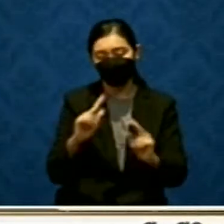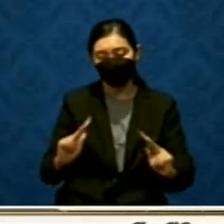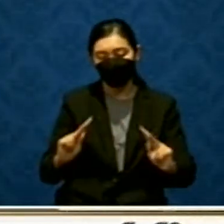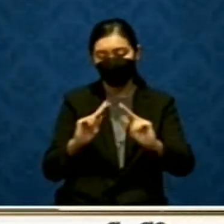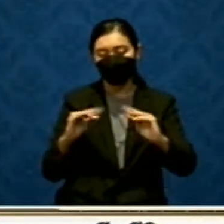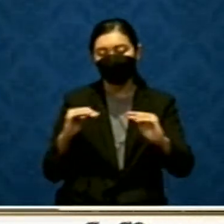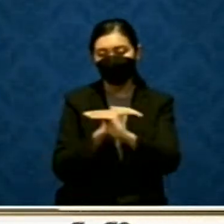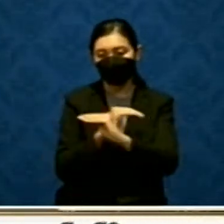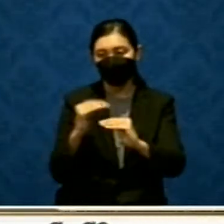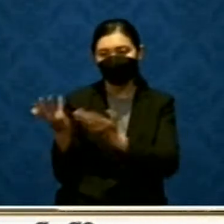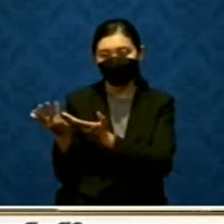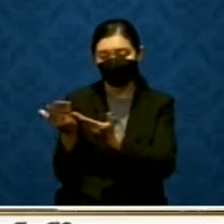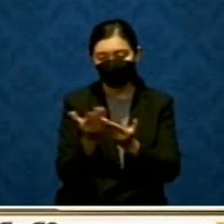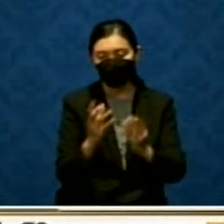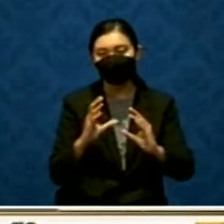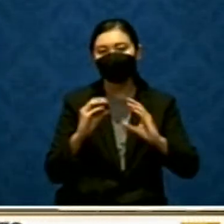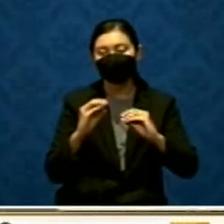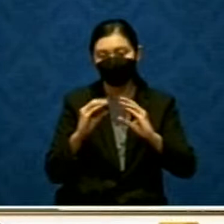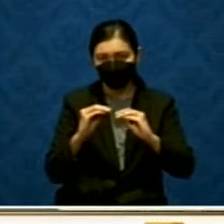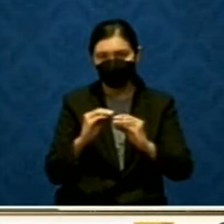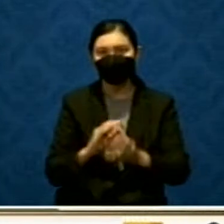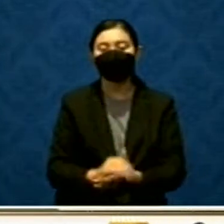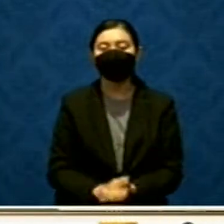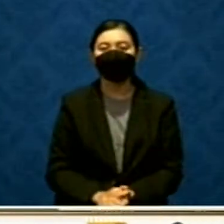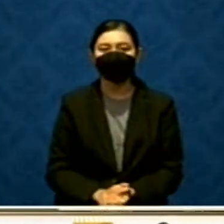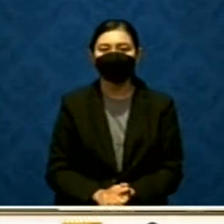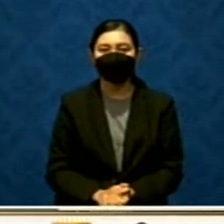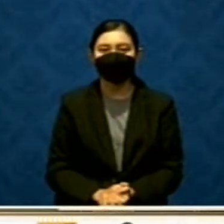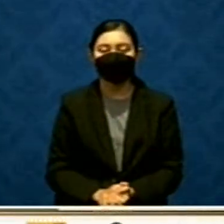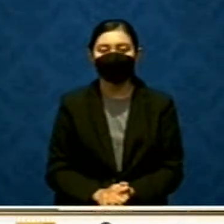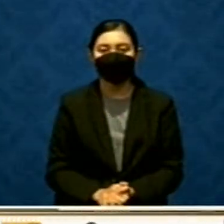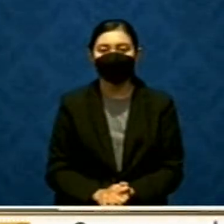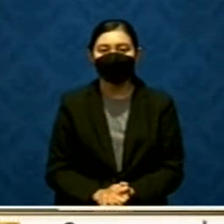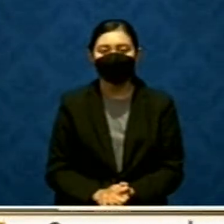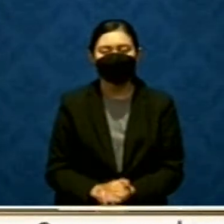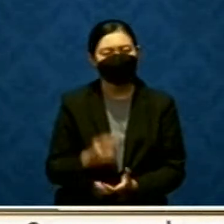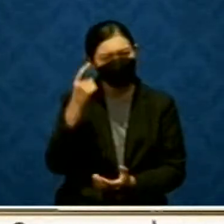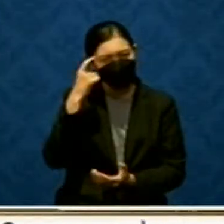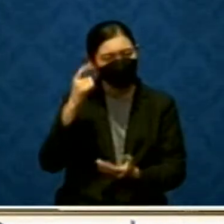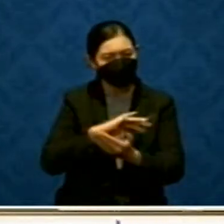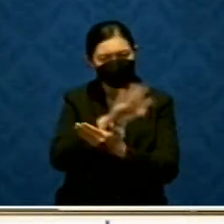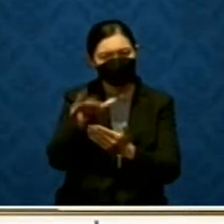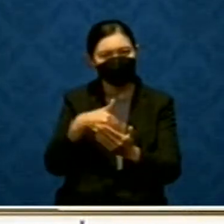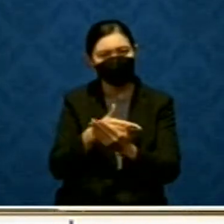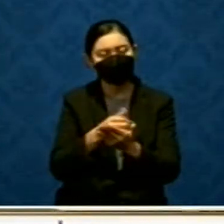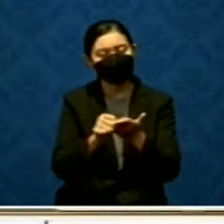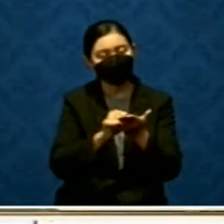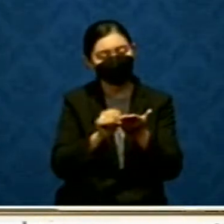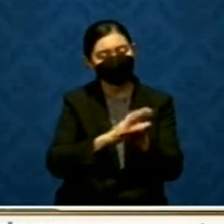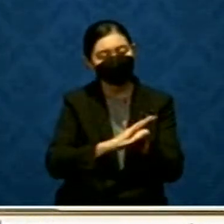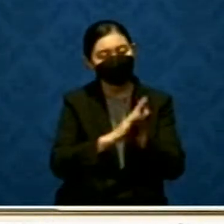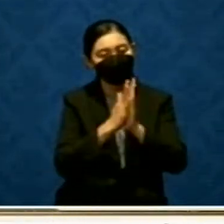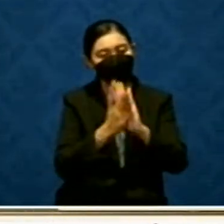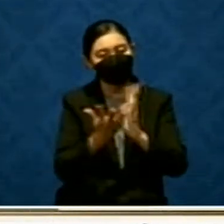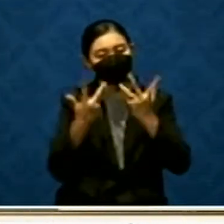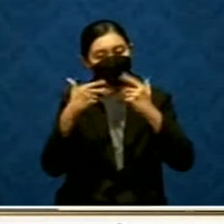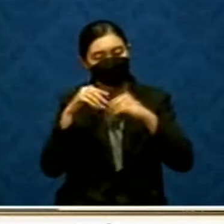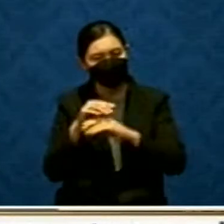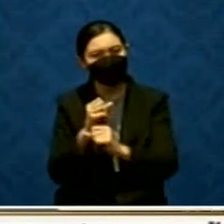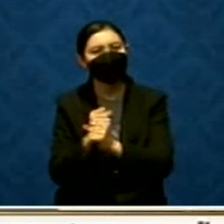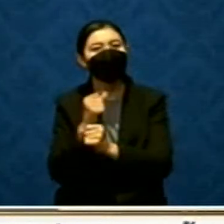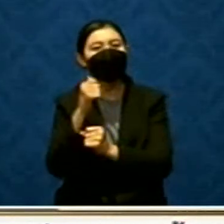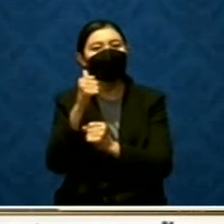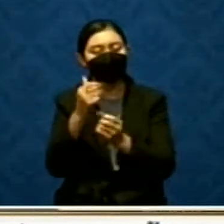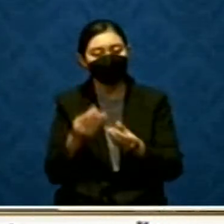นี่ยมันต้องสามารถที่จะคอนทิเจนซีนะครับและปรับเปลี่ยนได้นะครับเพื่อประโยชน์เนี่ยจะได้เกิดต่อประเทศไ